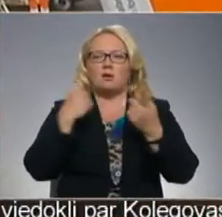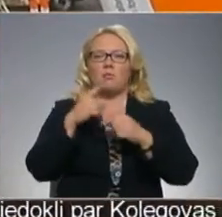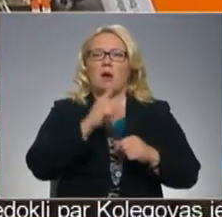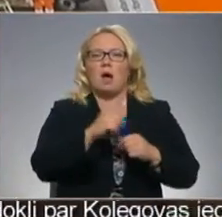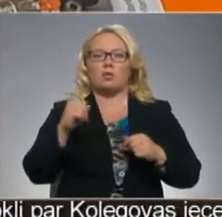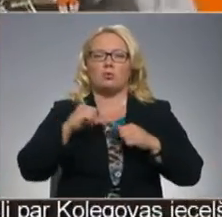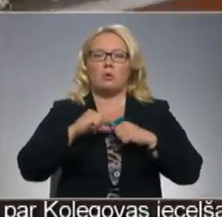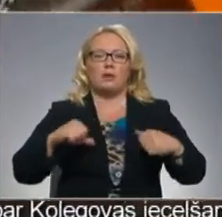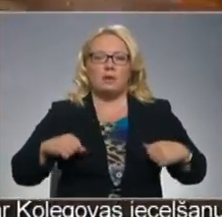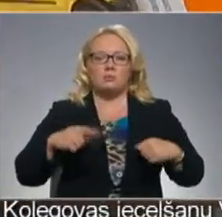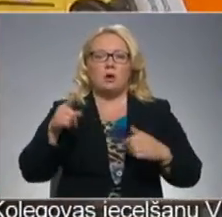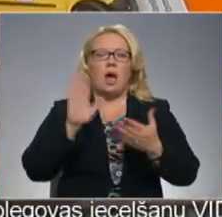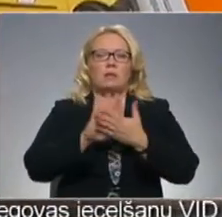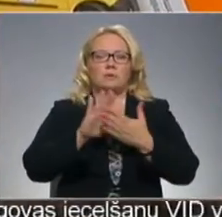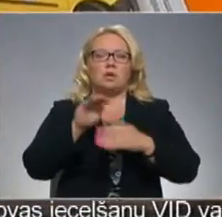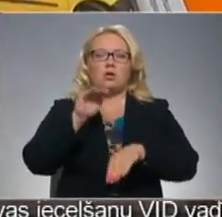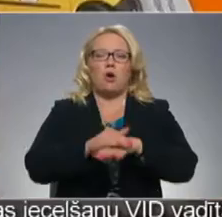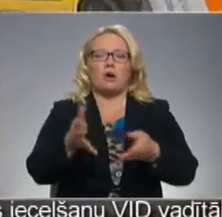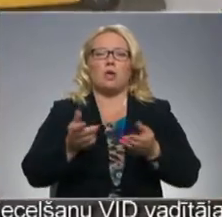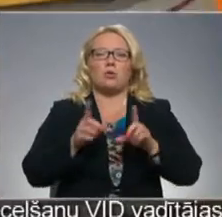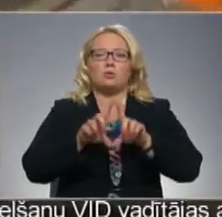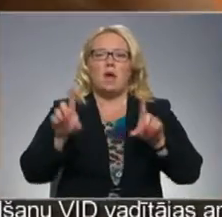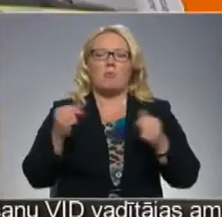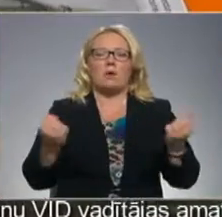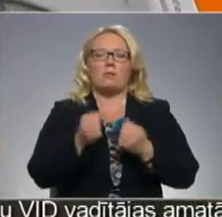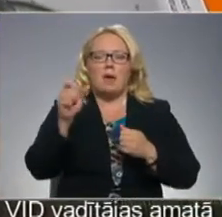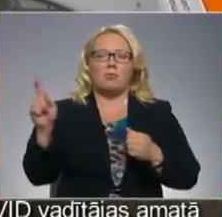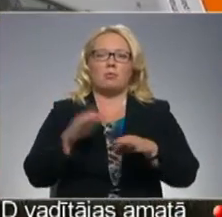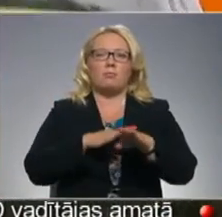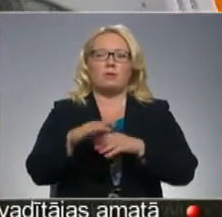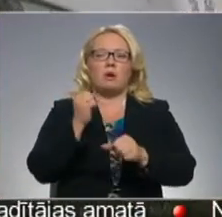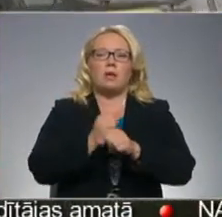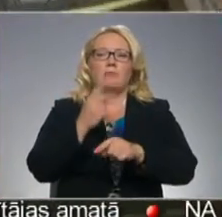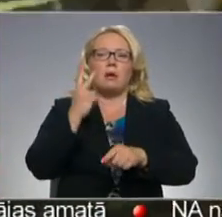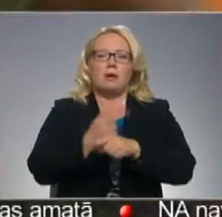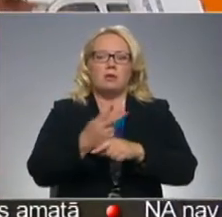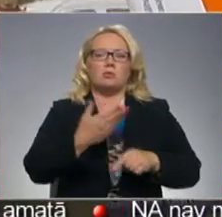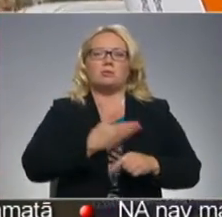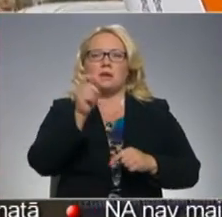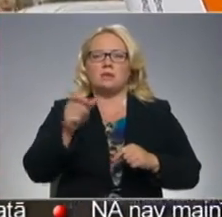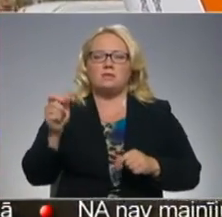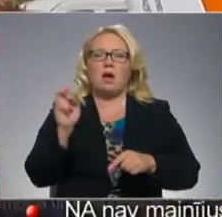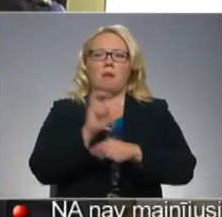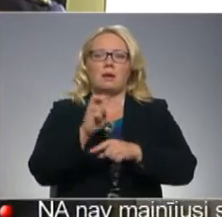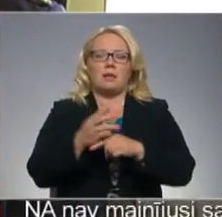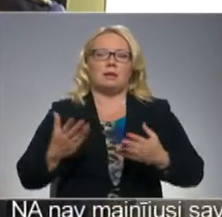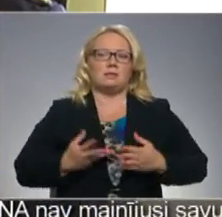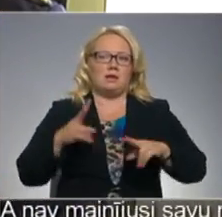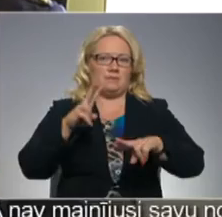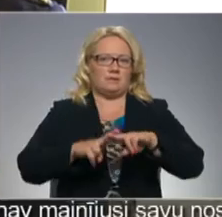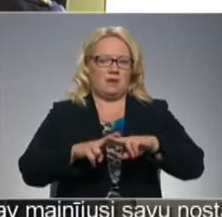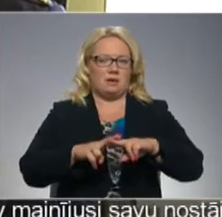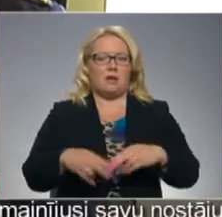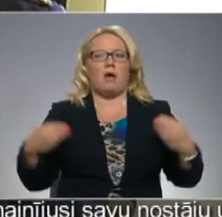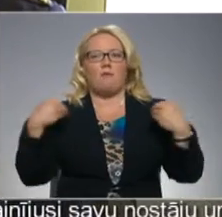dienestiem un to, kā atpazīt konkrētu uzņēmumu darbiniekus, kuri pildot darba pienākumus iedzīvotājs nereti apmeklē dzīvesvietās. Formas tārpi